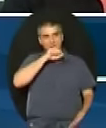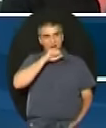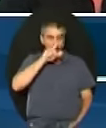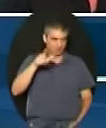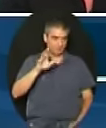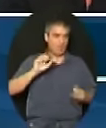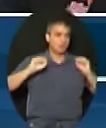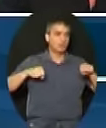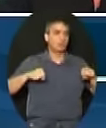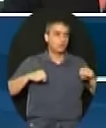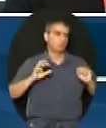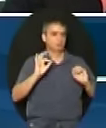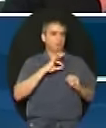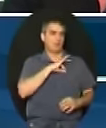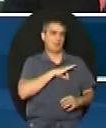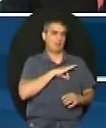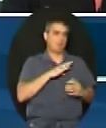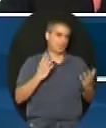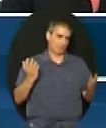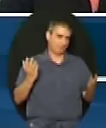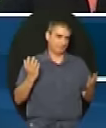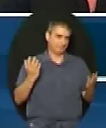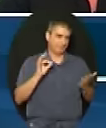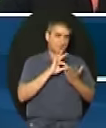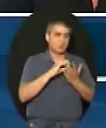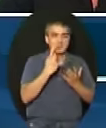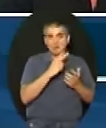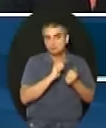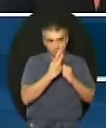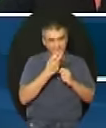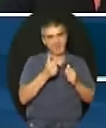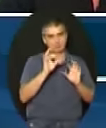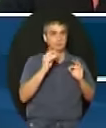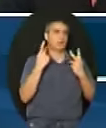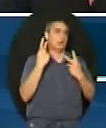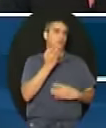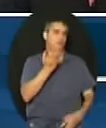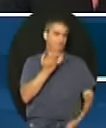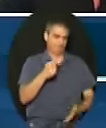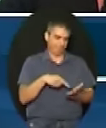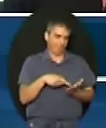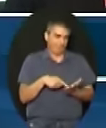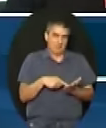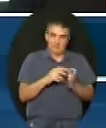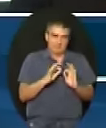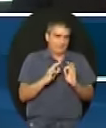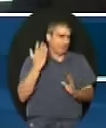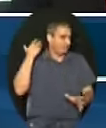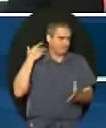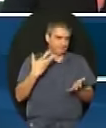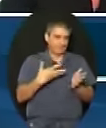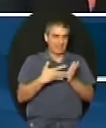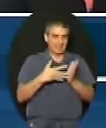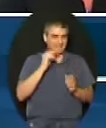גם לשלטון, כדי להרוויח איזה נקודה או שתיים, ובטח לערוץ 10 אולי זה חשוב, נוכח באמת עבר